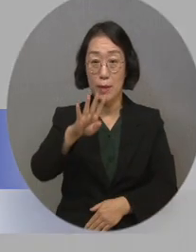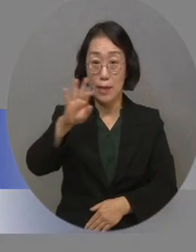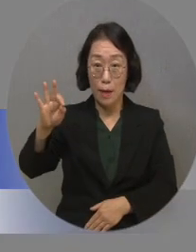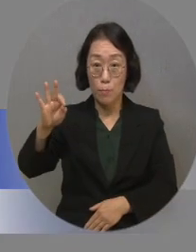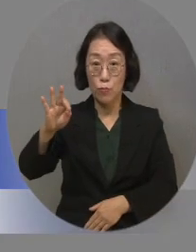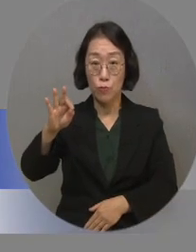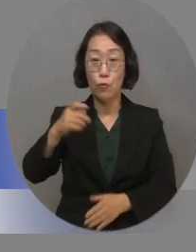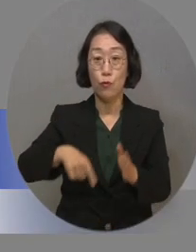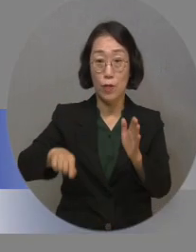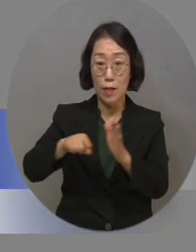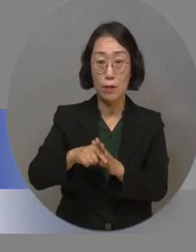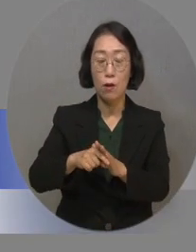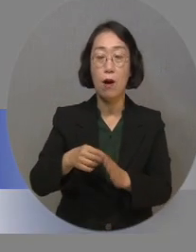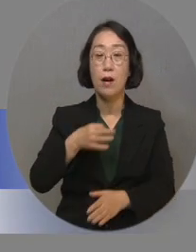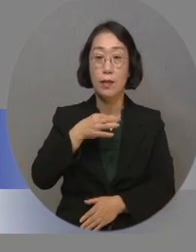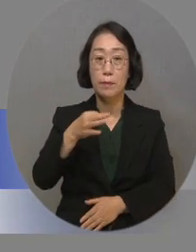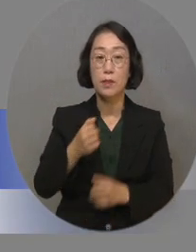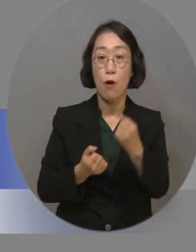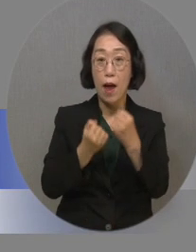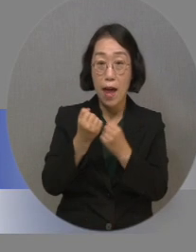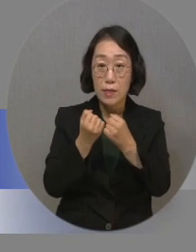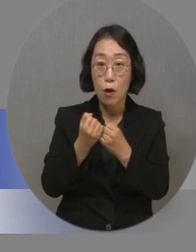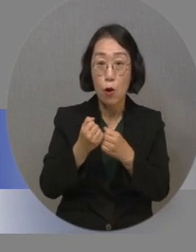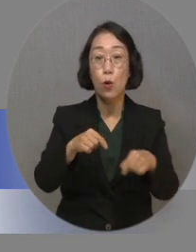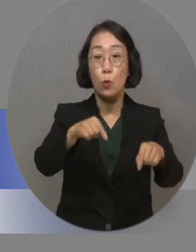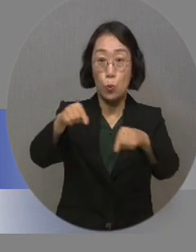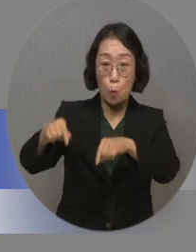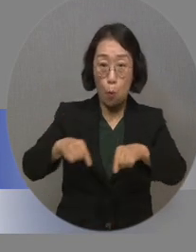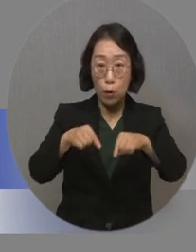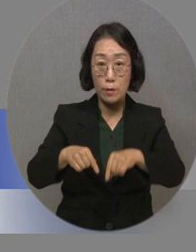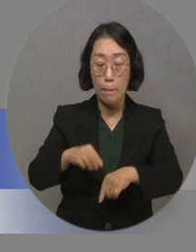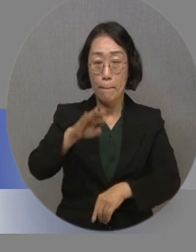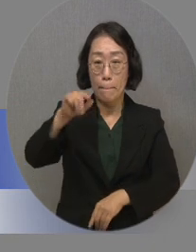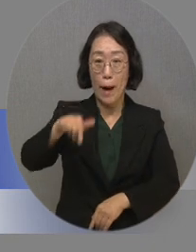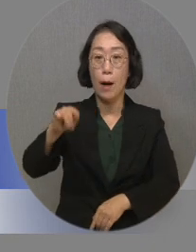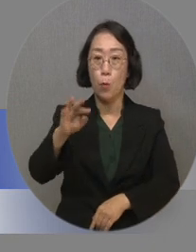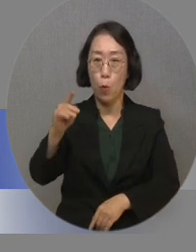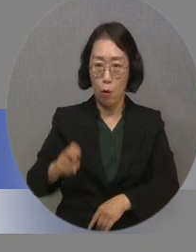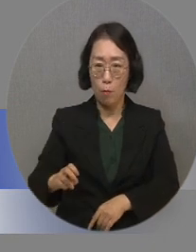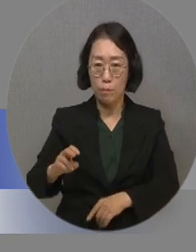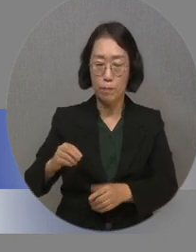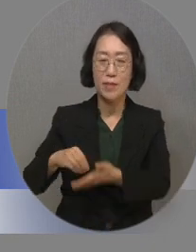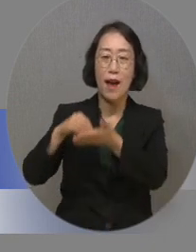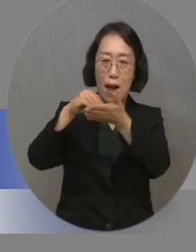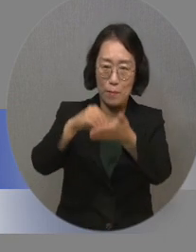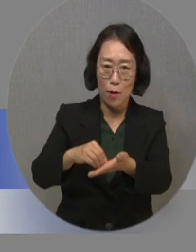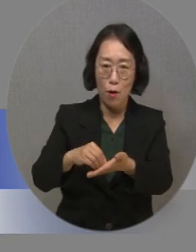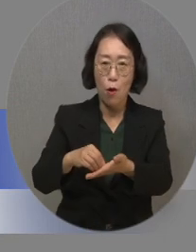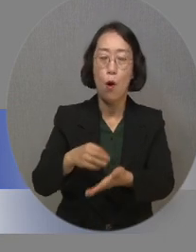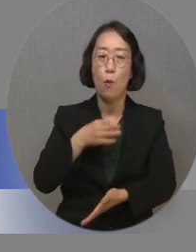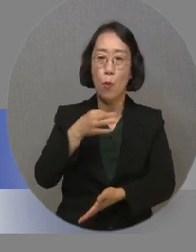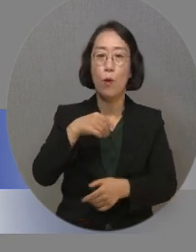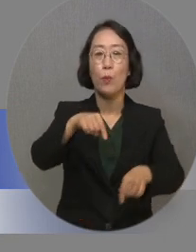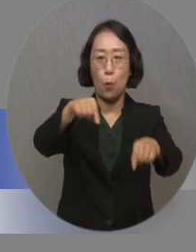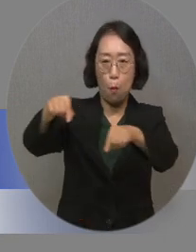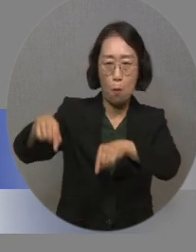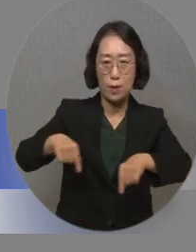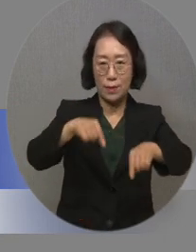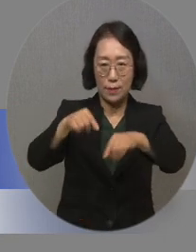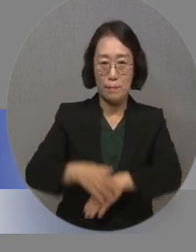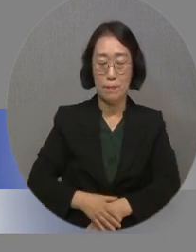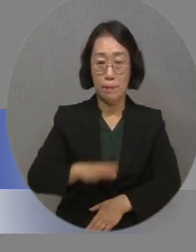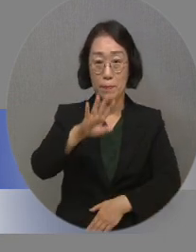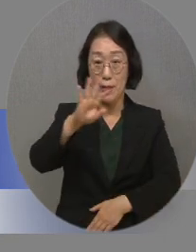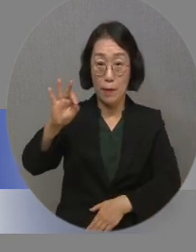음성해설 녹음이 진행된 가운데이 배우 박보검 씨가 동참 한편 미나리 베리어프리 버전은